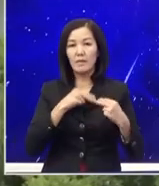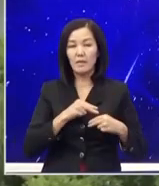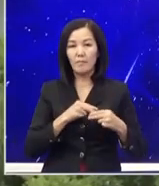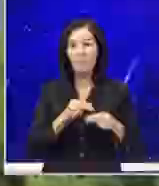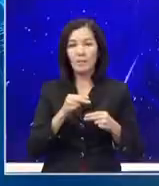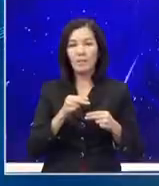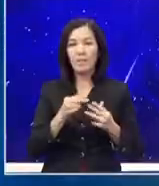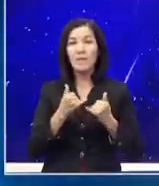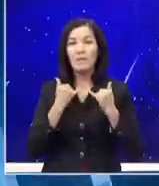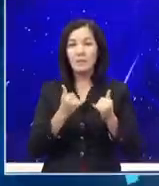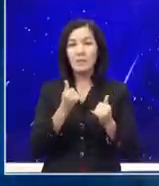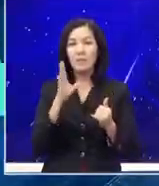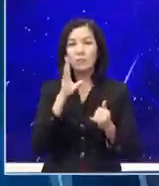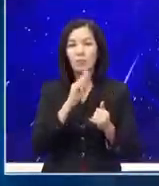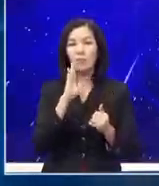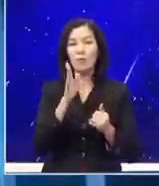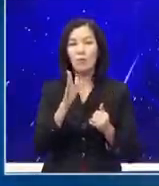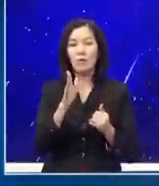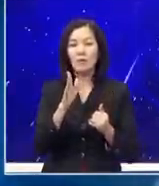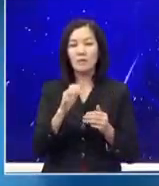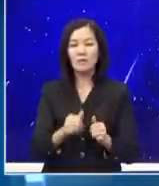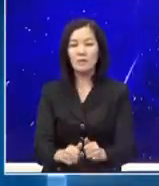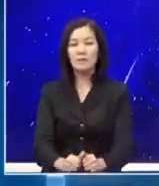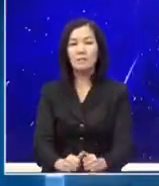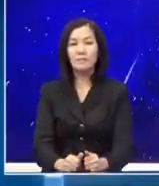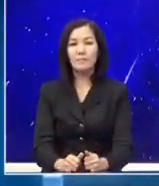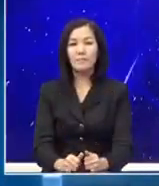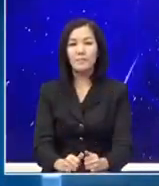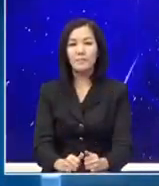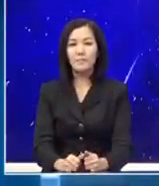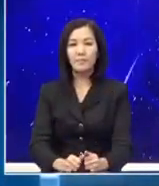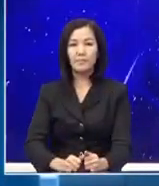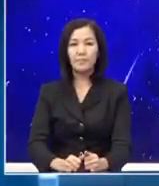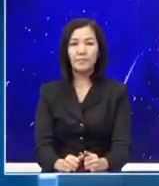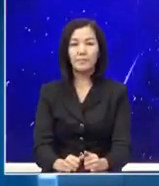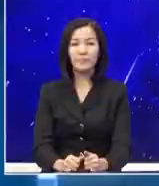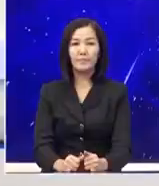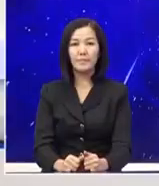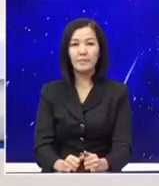келеді. Гүлжанат Мақұлжанова, Жасұлан Шымкенже, Жетісу телеарнасы.